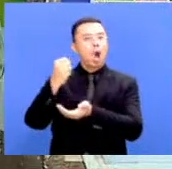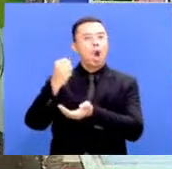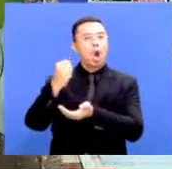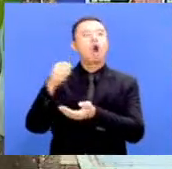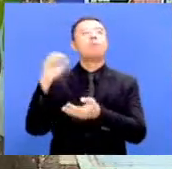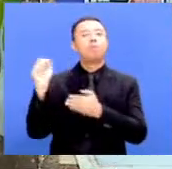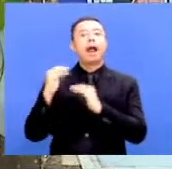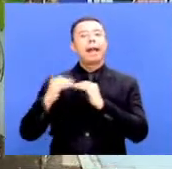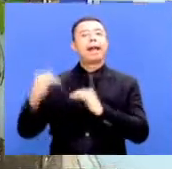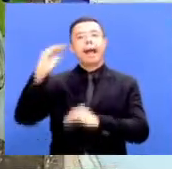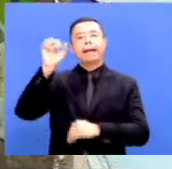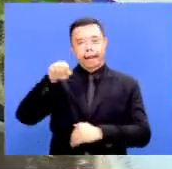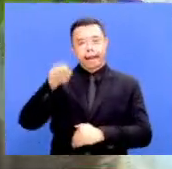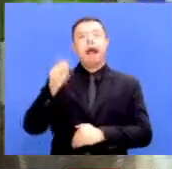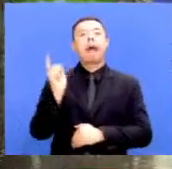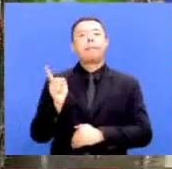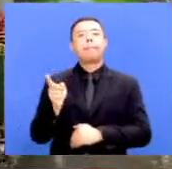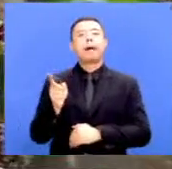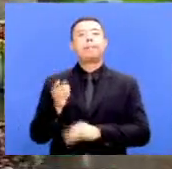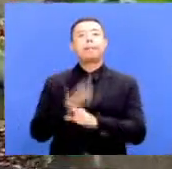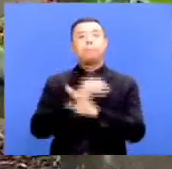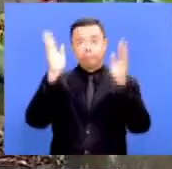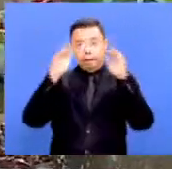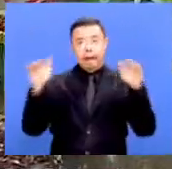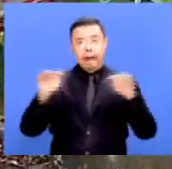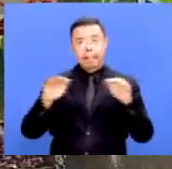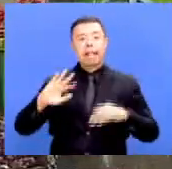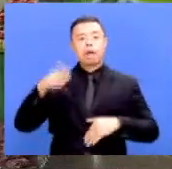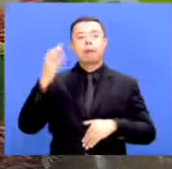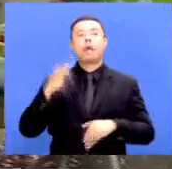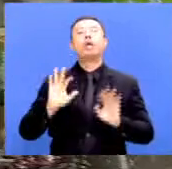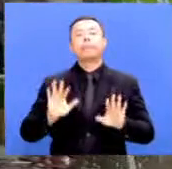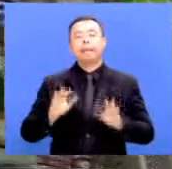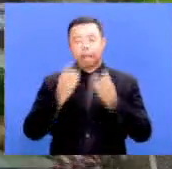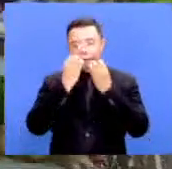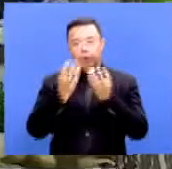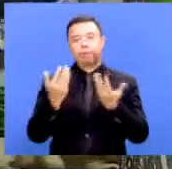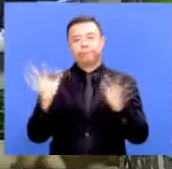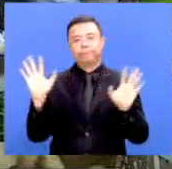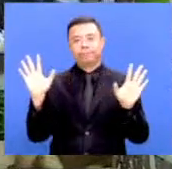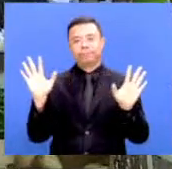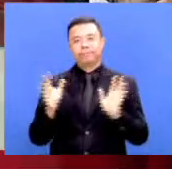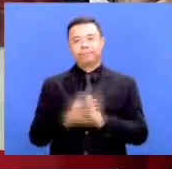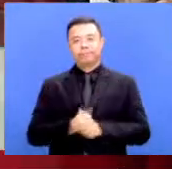ini melonjak naik, ini juga berkenaan dengan jelang Natal dan Tahun Baru. Untuk sementara demikian, kami kembalikan kepada Anda